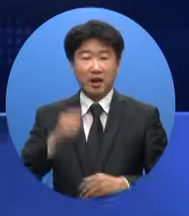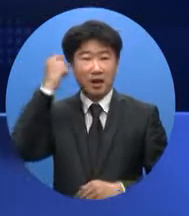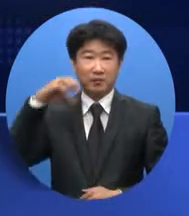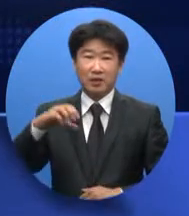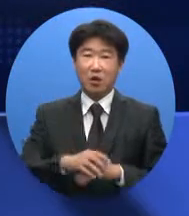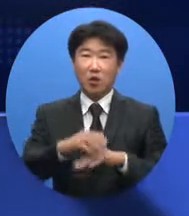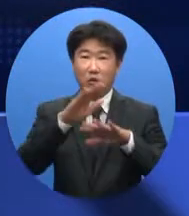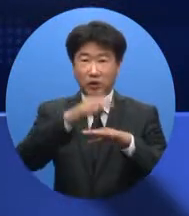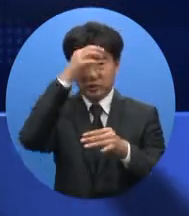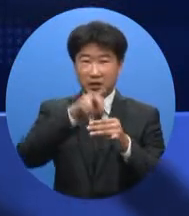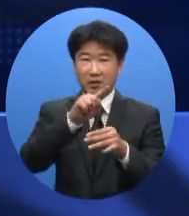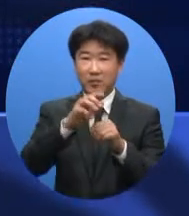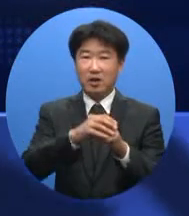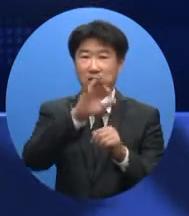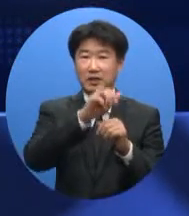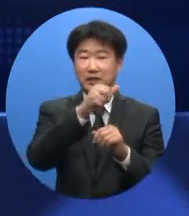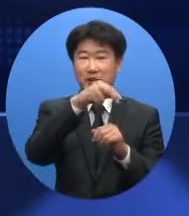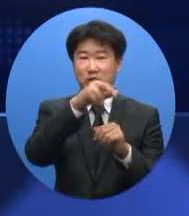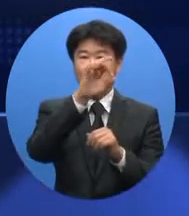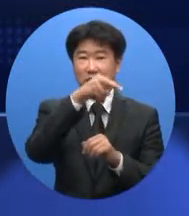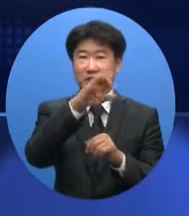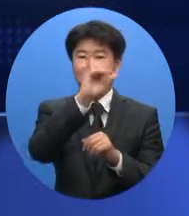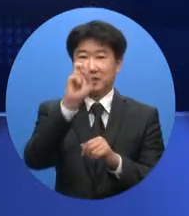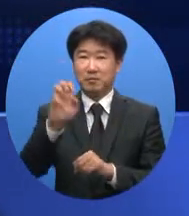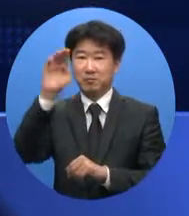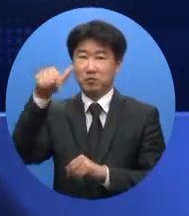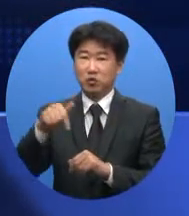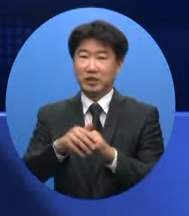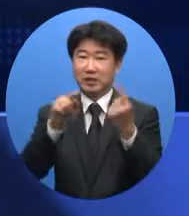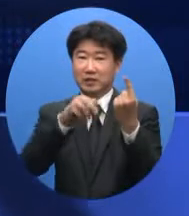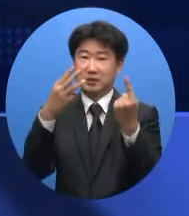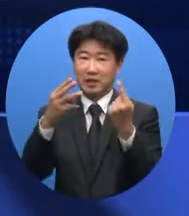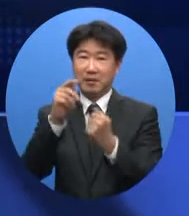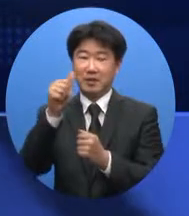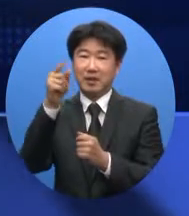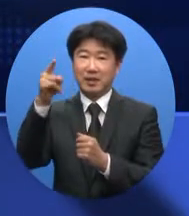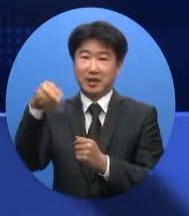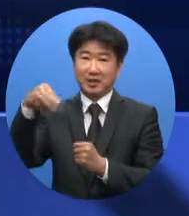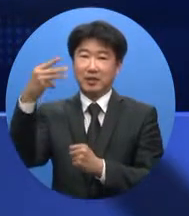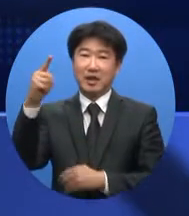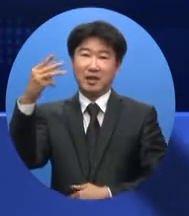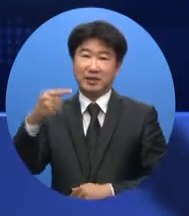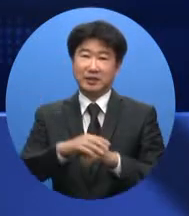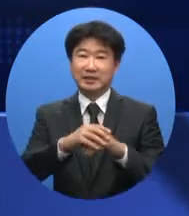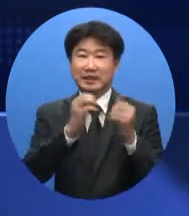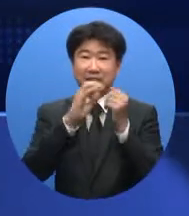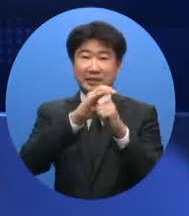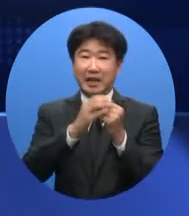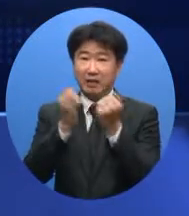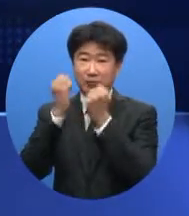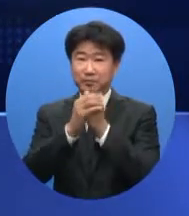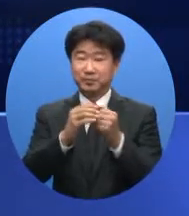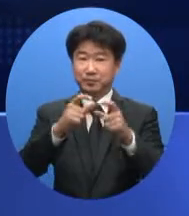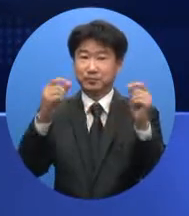합천군 농업기술센터는 율곡면 제내와 인북 일대에 1.3헥타르의 애플 수박 시범단지를 조성했는데요. 이